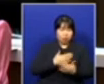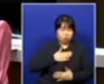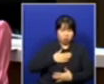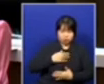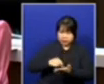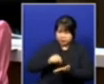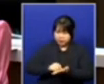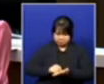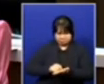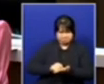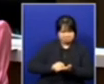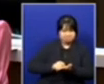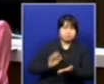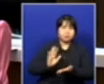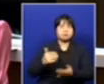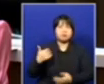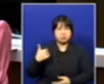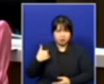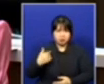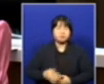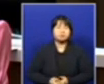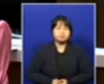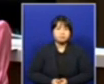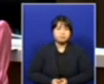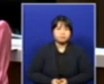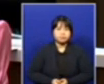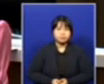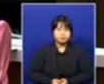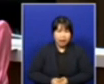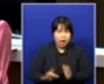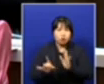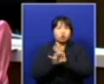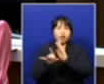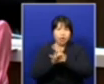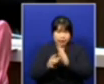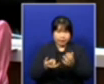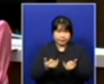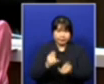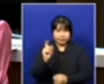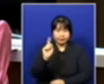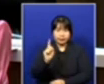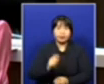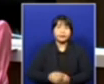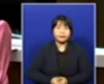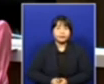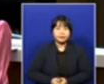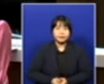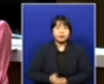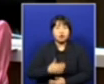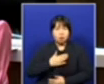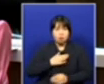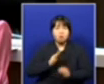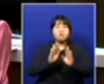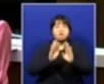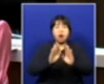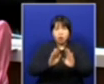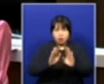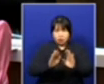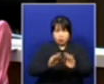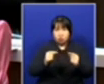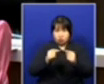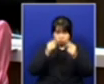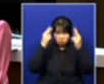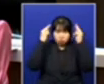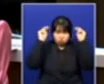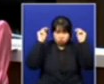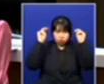เดือดร้อนแน่นอนท่านประธานครับสุดท้ายปลายทางท่านประธานครับผมขอฝากไปยังท่านนายกรัฐ